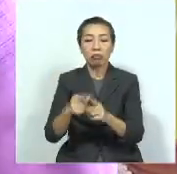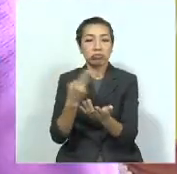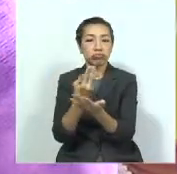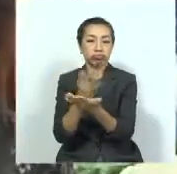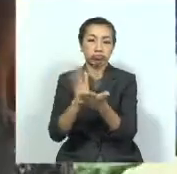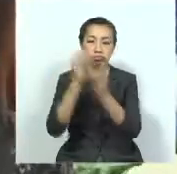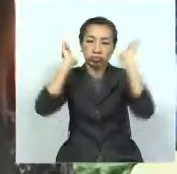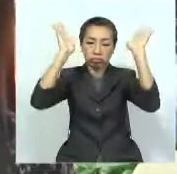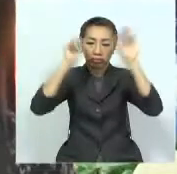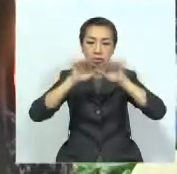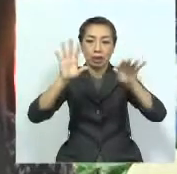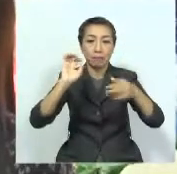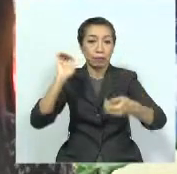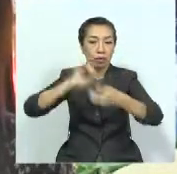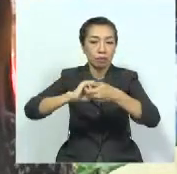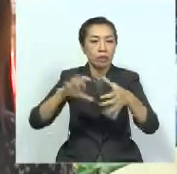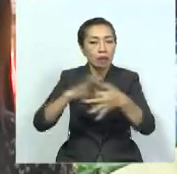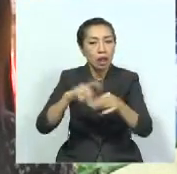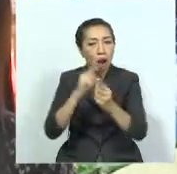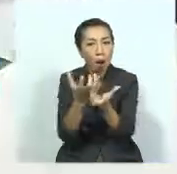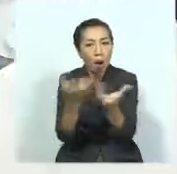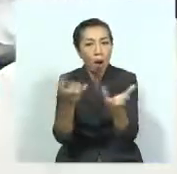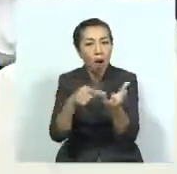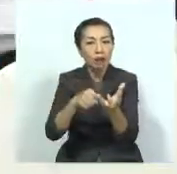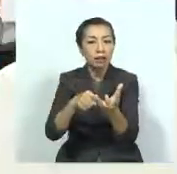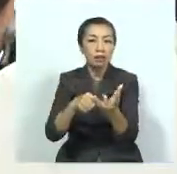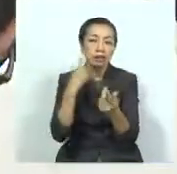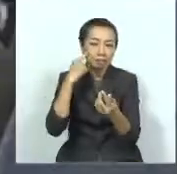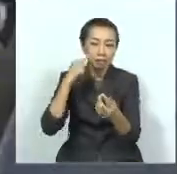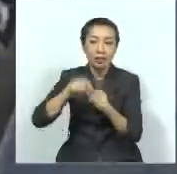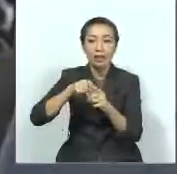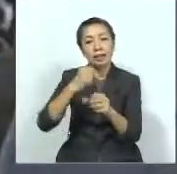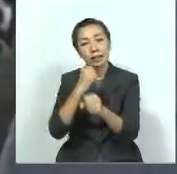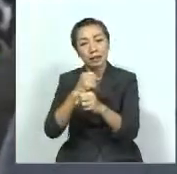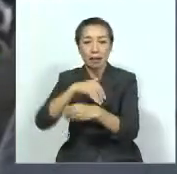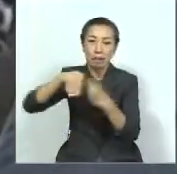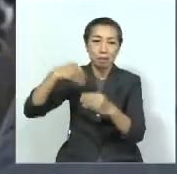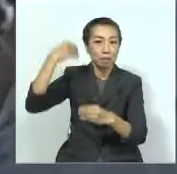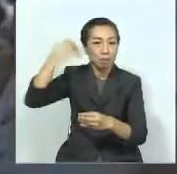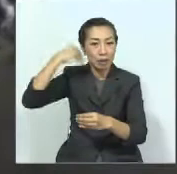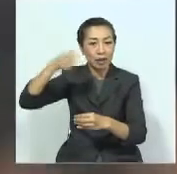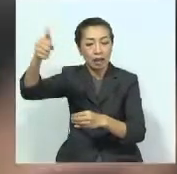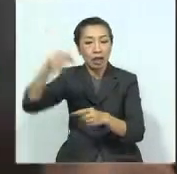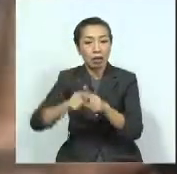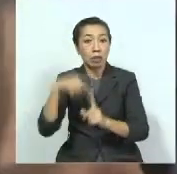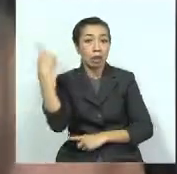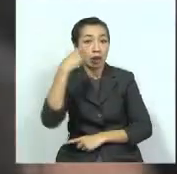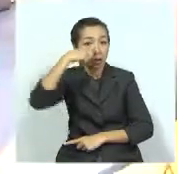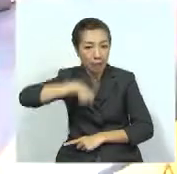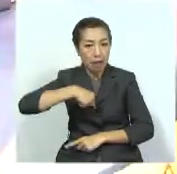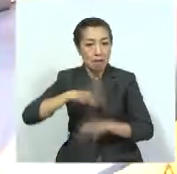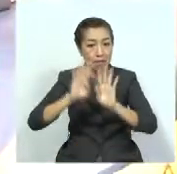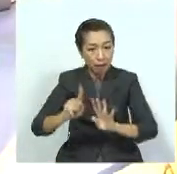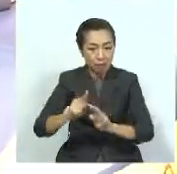รณรงค์การใช้ภาชนะหมุนเวียนในเขตอุทยานแห่งชาติที่เป็นสถานที่ท่องเที่ยวภายใต้แนวคิดท่องเที่ยวไท